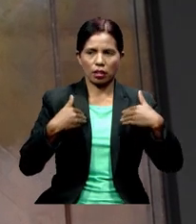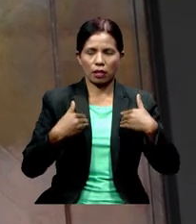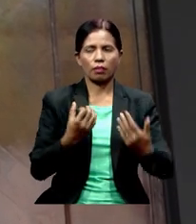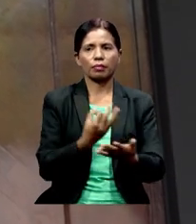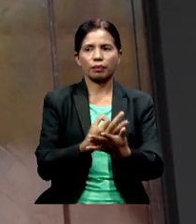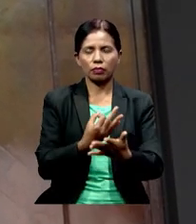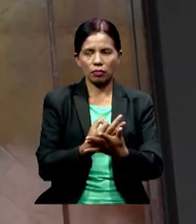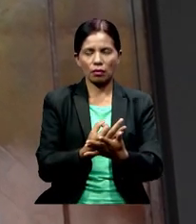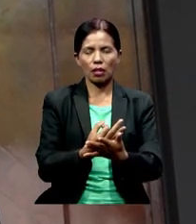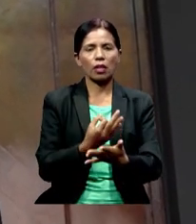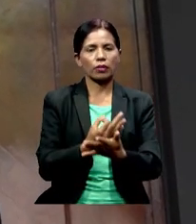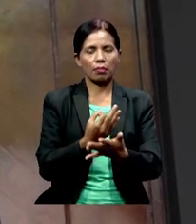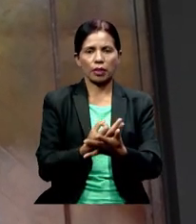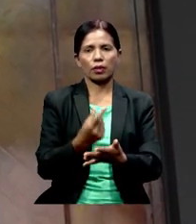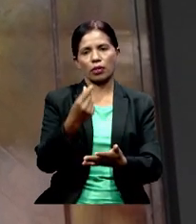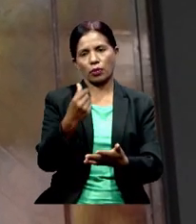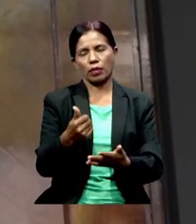ya orçamento ba ya